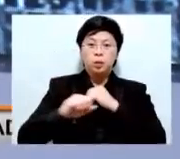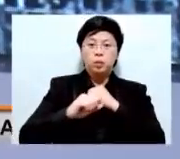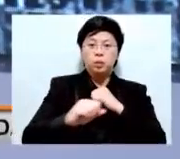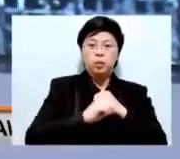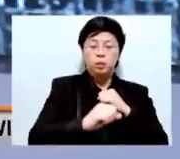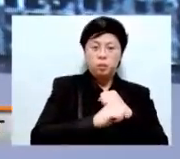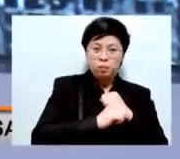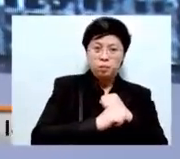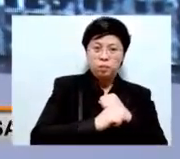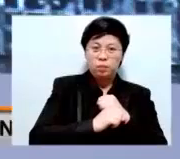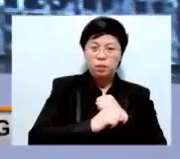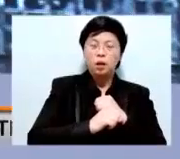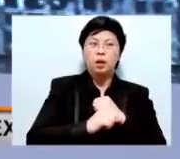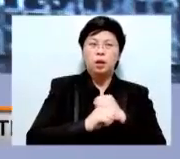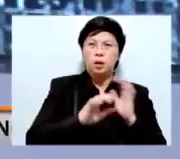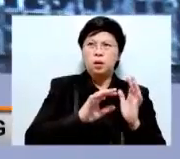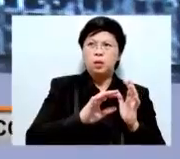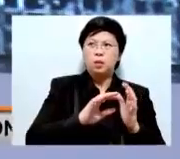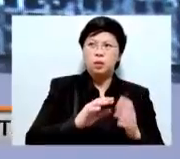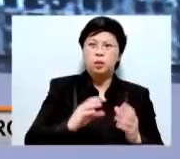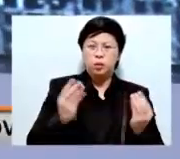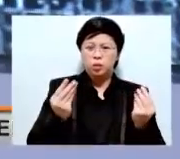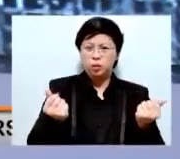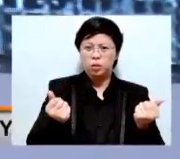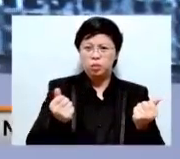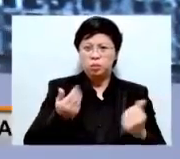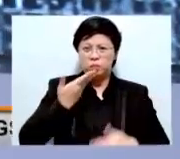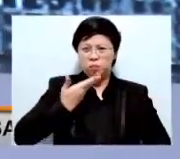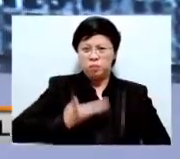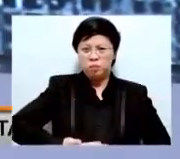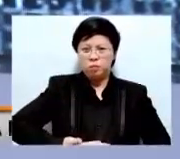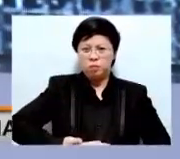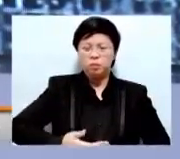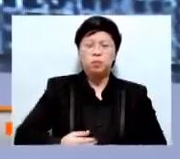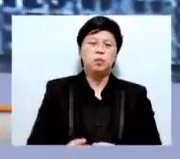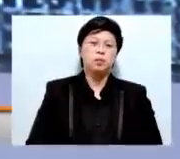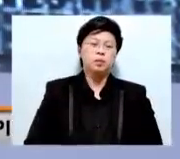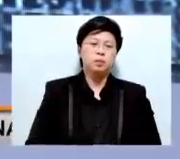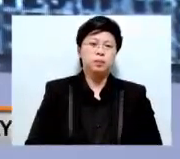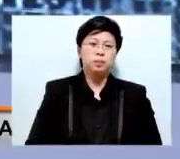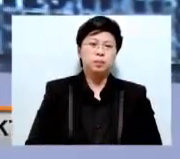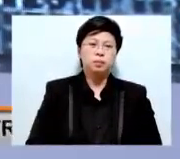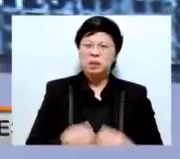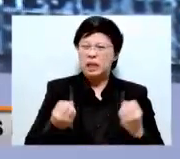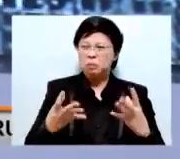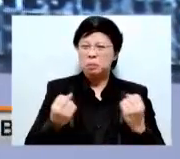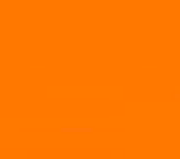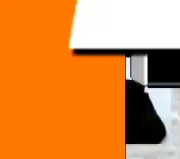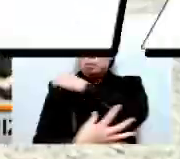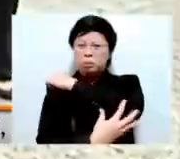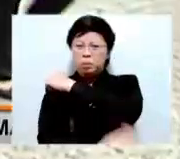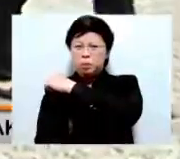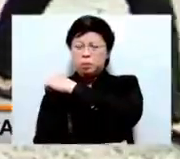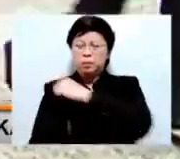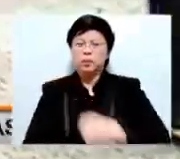Pilipino pa rin ang itinuturing na mahirap. Nasa frontline ng balitang yan, si Shayla Francisco.